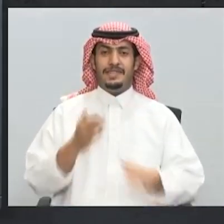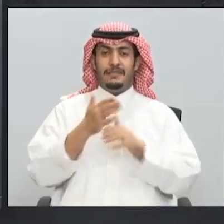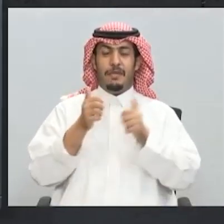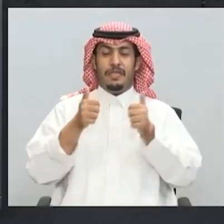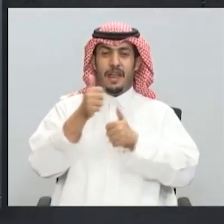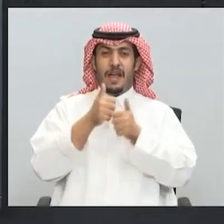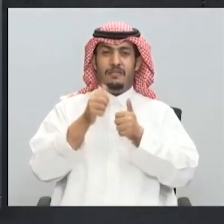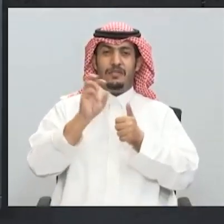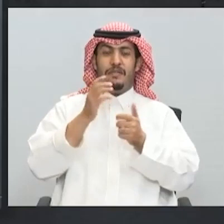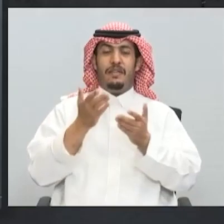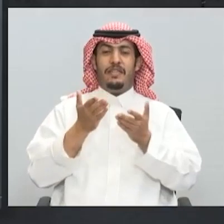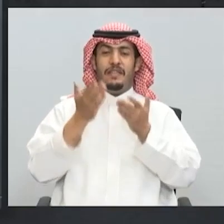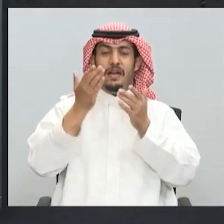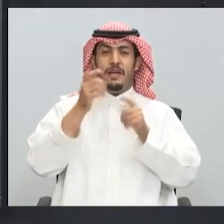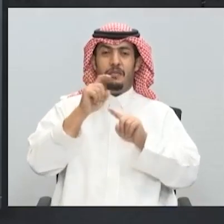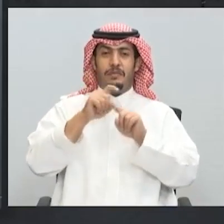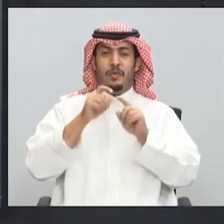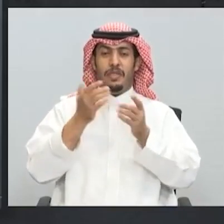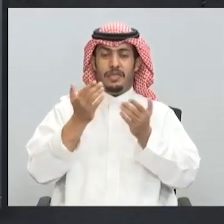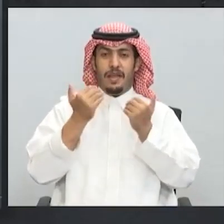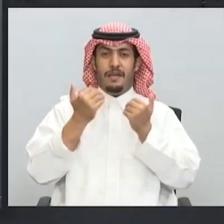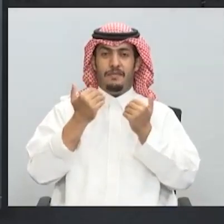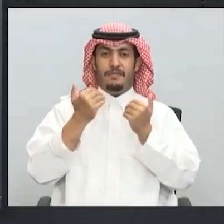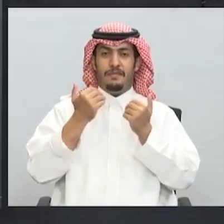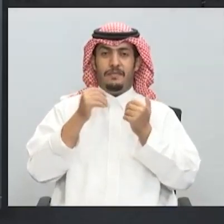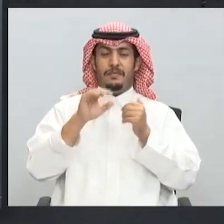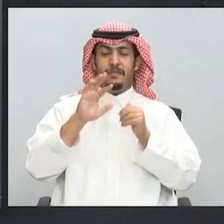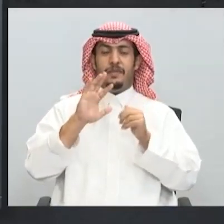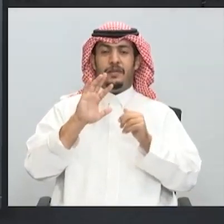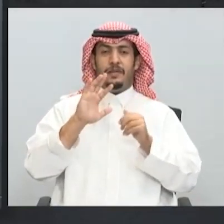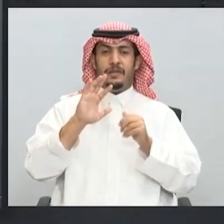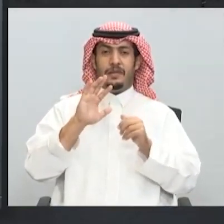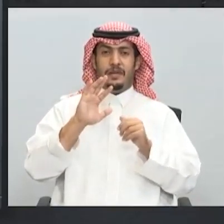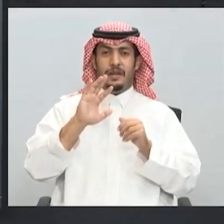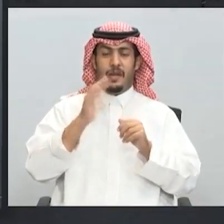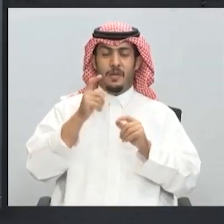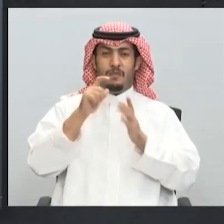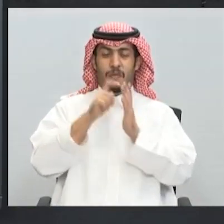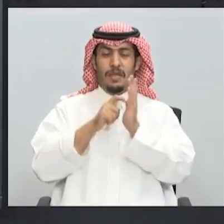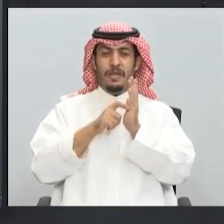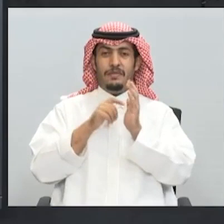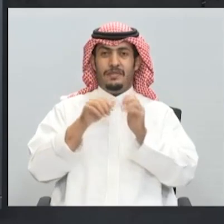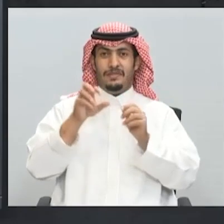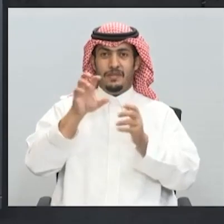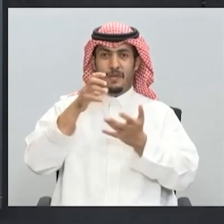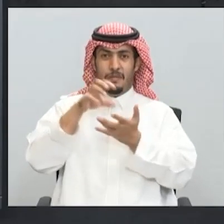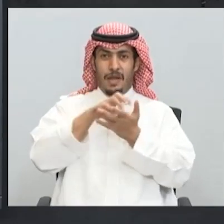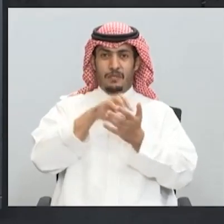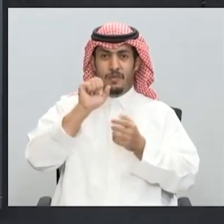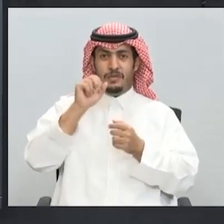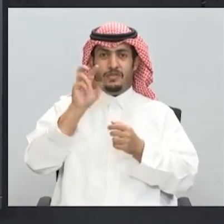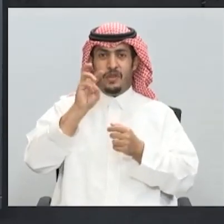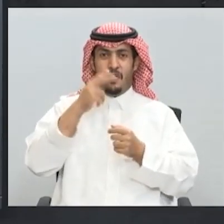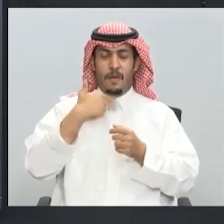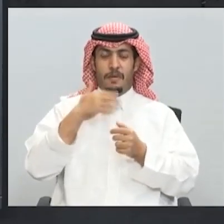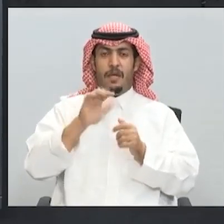التنافس وارتفاع مستوى الطلب او المعيار الذي تبحث عن المنظمات اصبح هنالك ارتفاع في